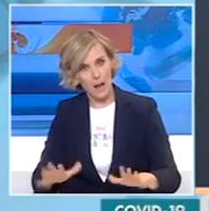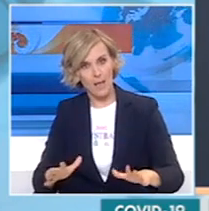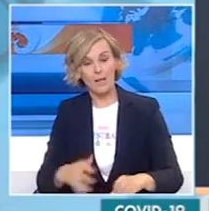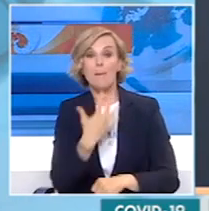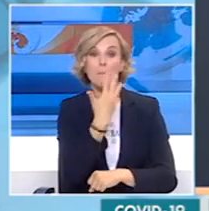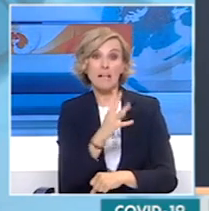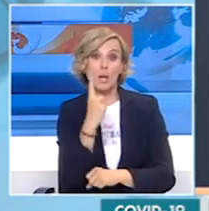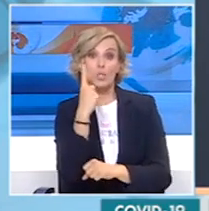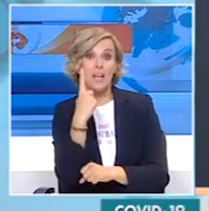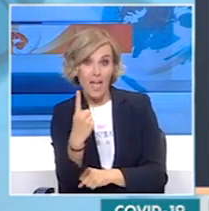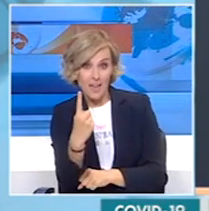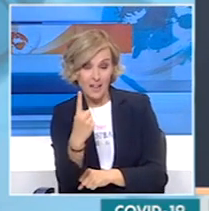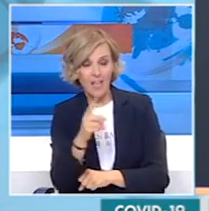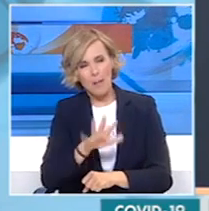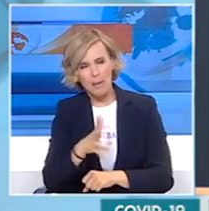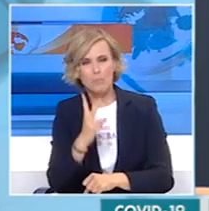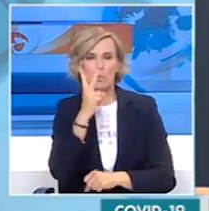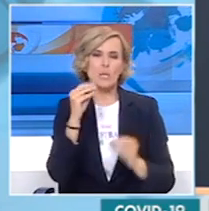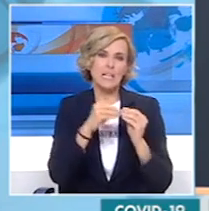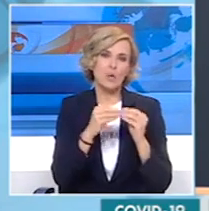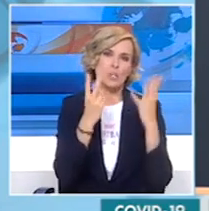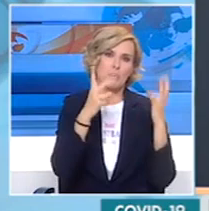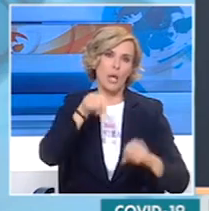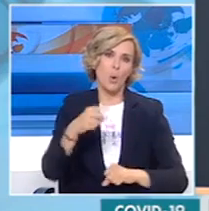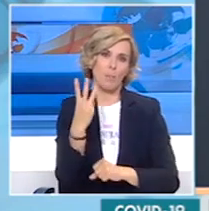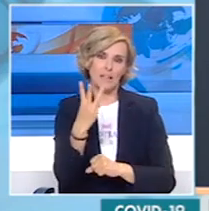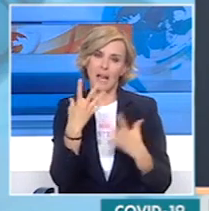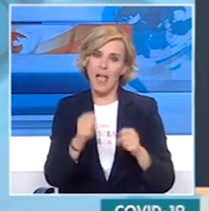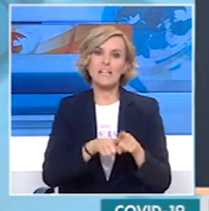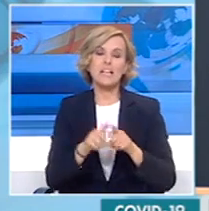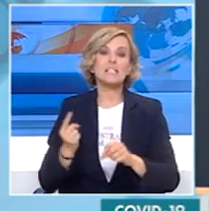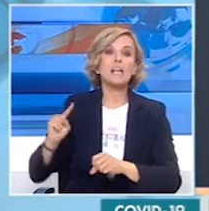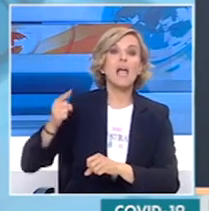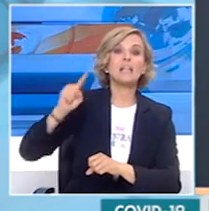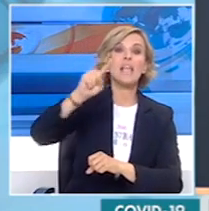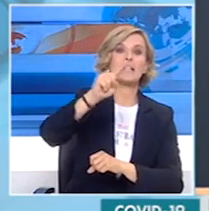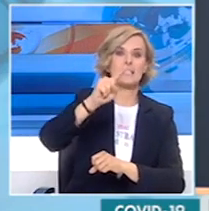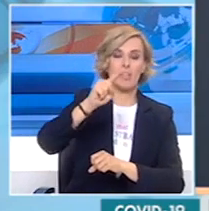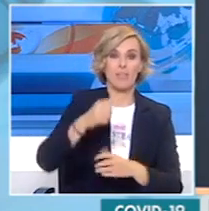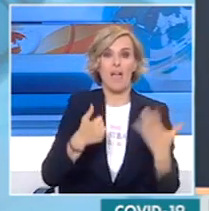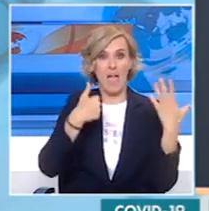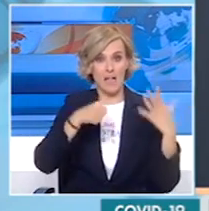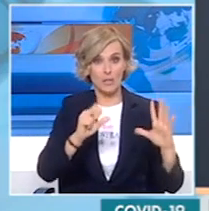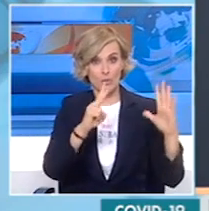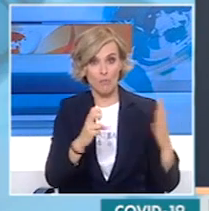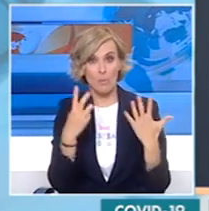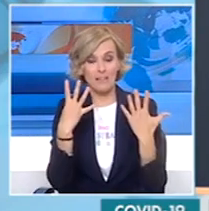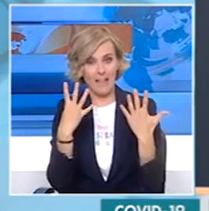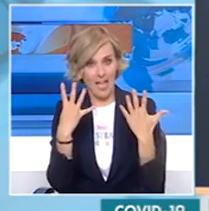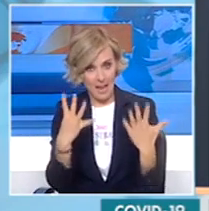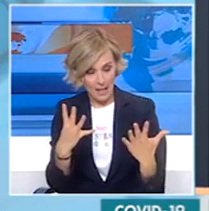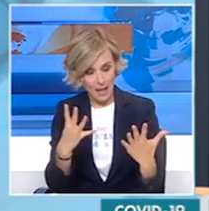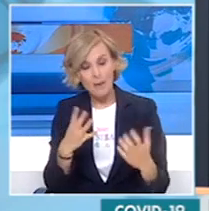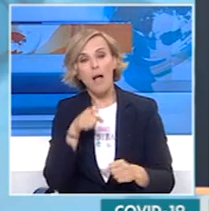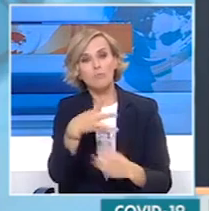501 κρούσματα, δηλαδή το 27,3%, θεωρούνται σχετιζόμενα με ταξίδια από το εξωτερικό και 679, το